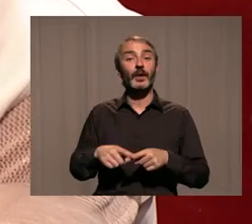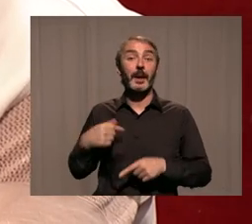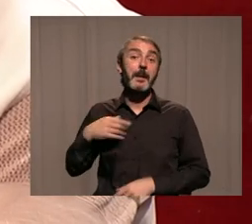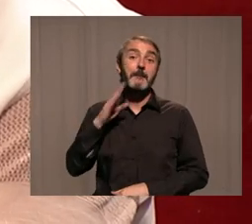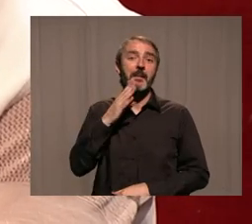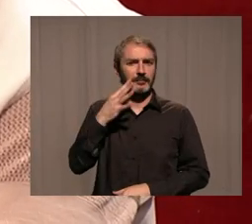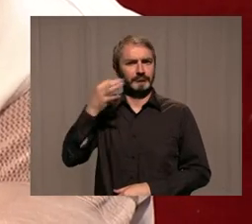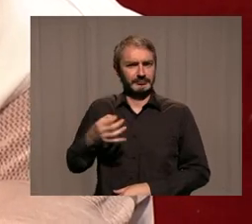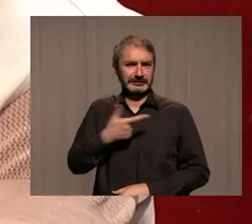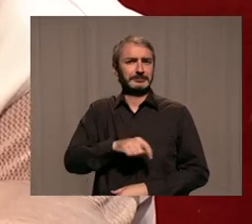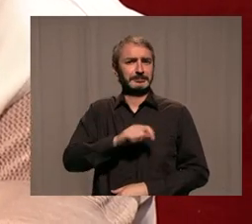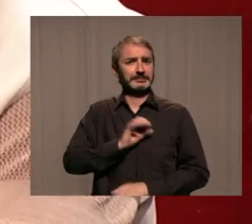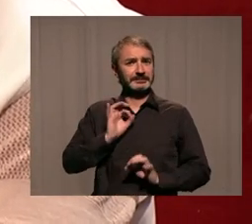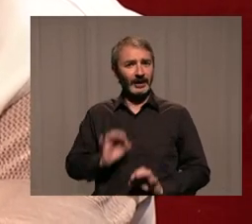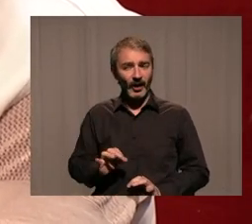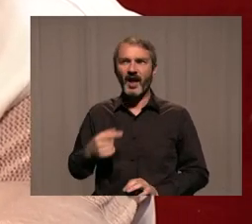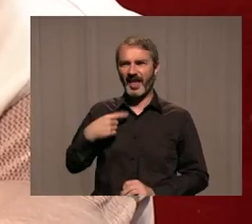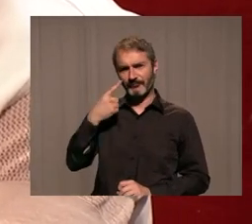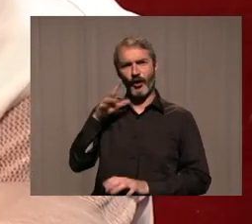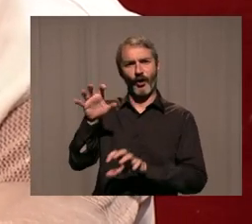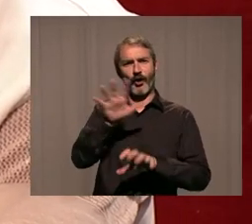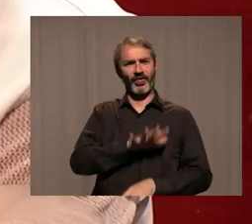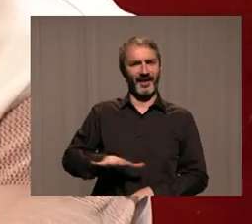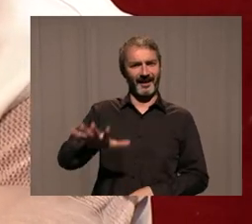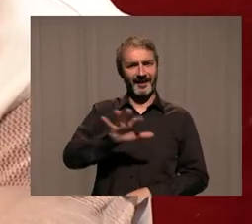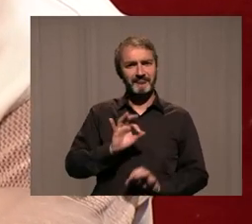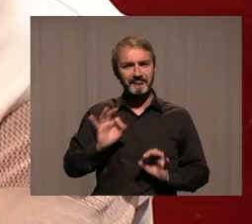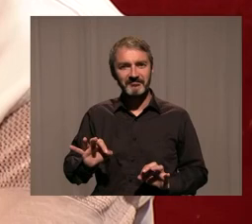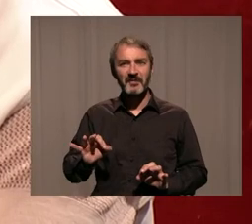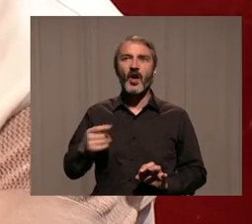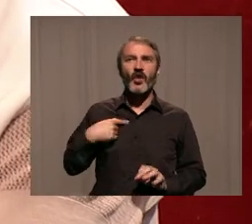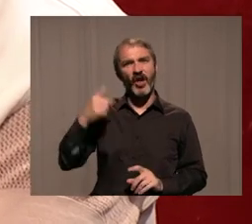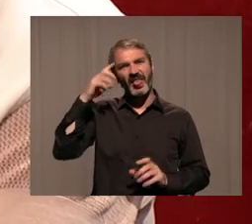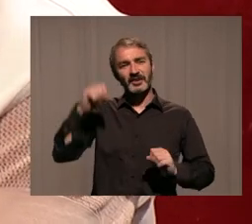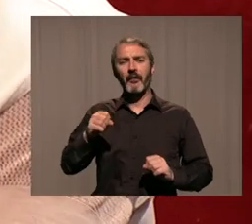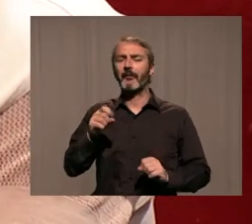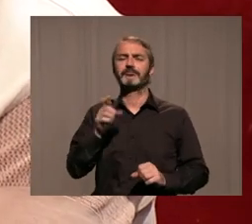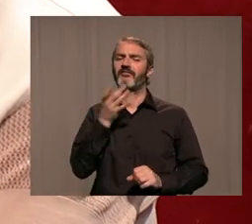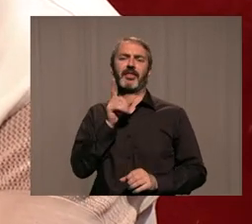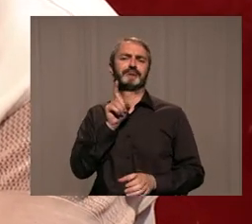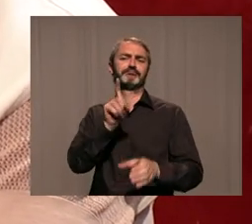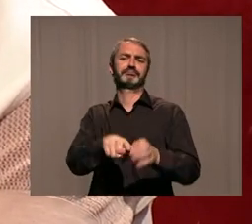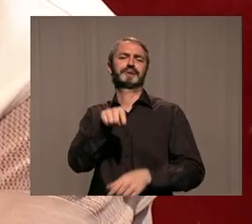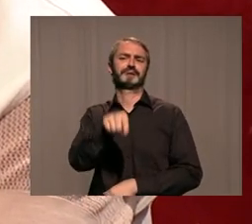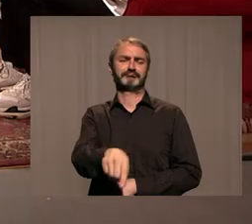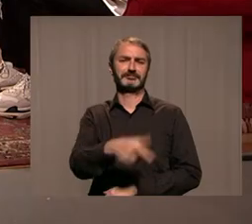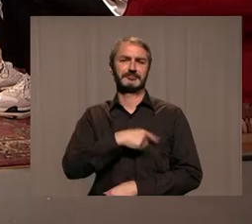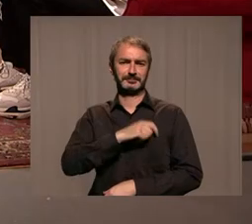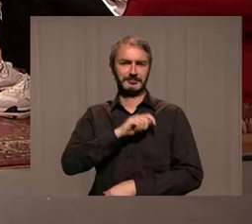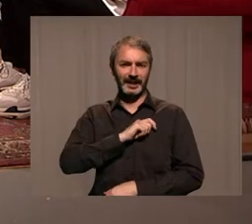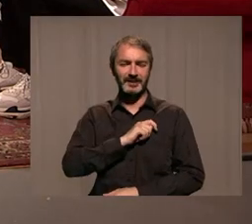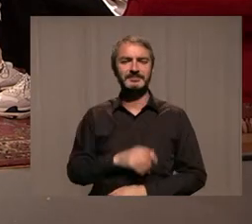es española, está familiarizada con el lugar y pues era como una decisión fácil. Eder, tu has